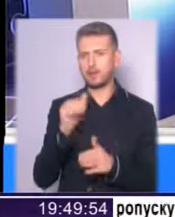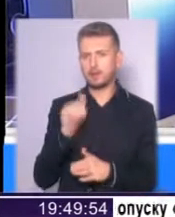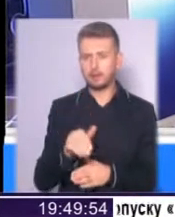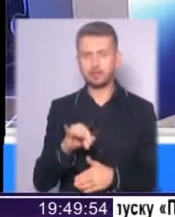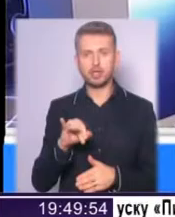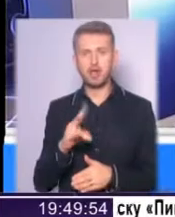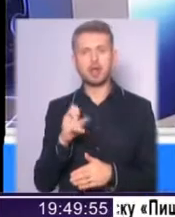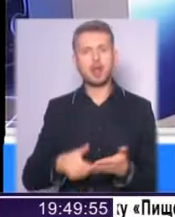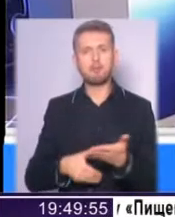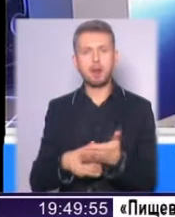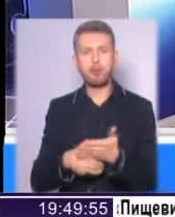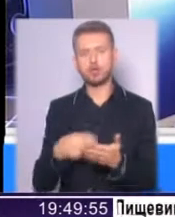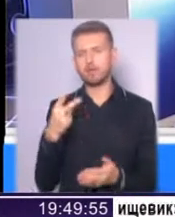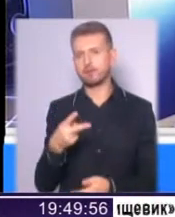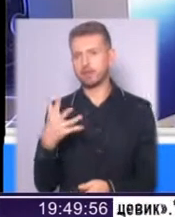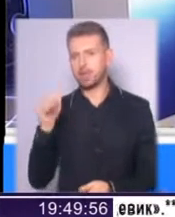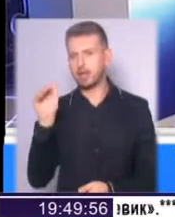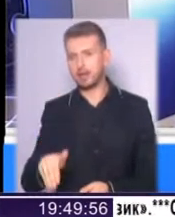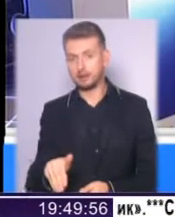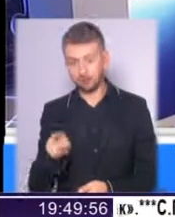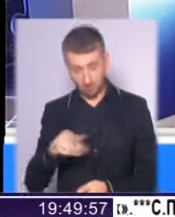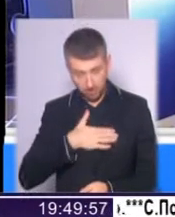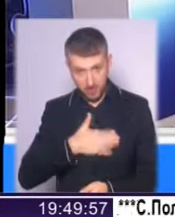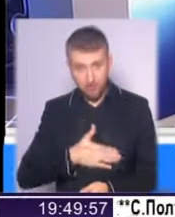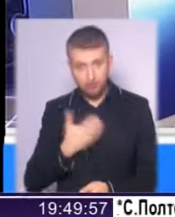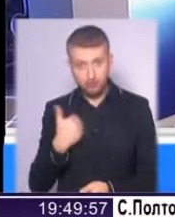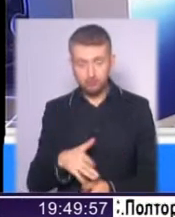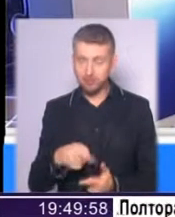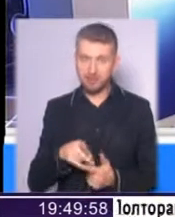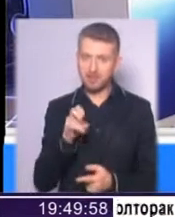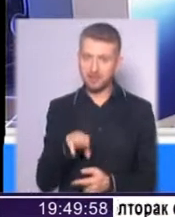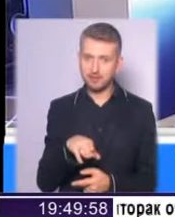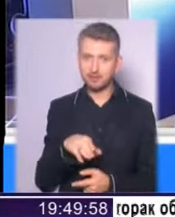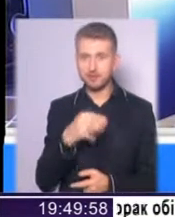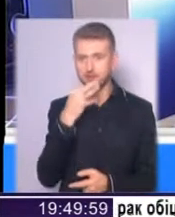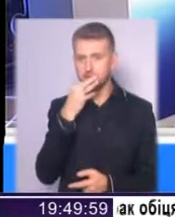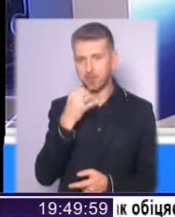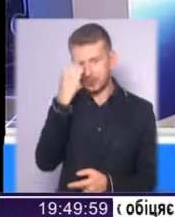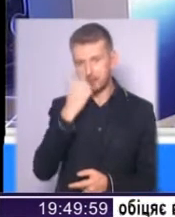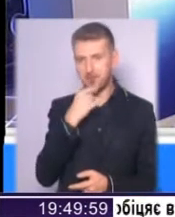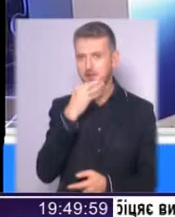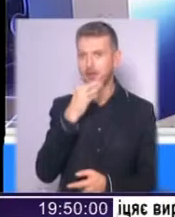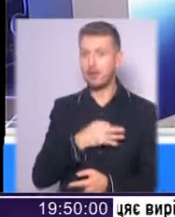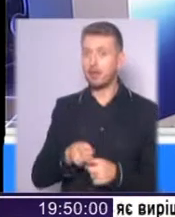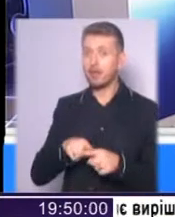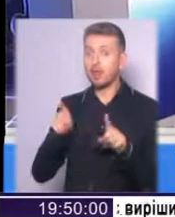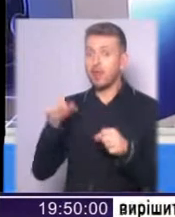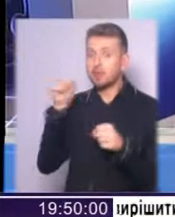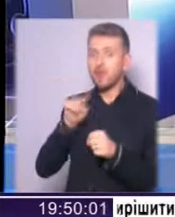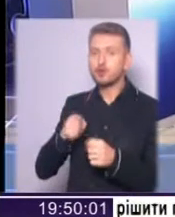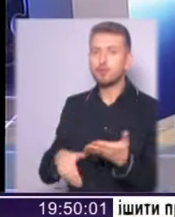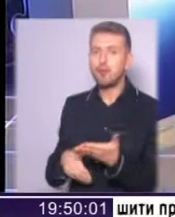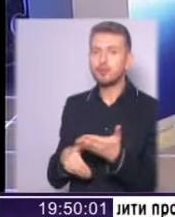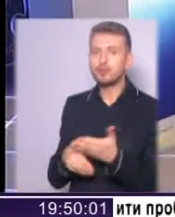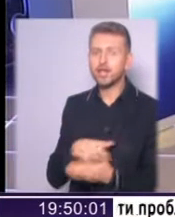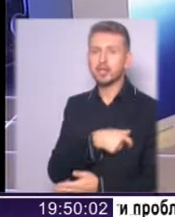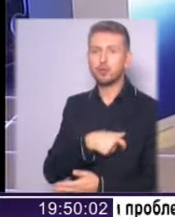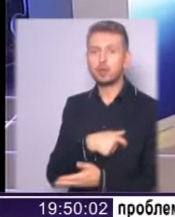вечір. Говорить, я хотел бы спросить у вашего гостя. В новом бюджете повышение зарплаты